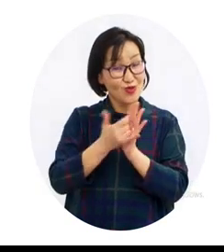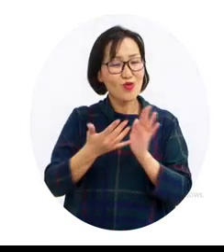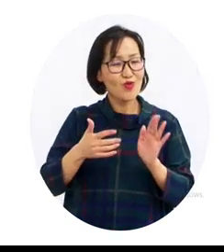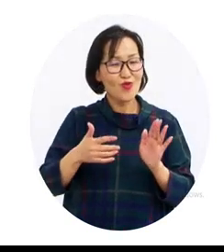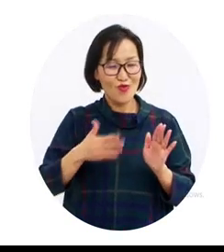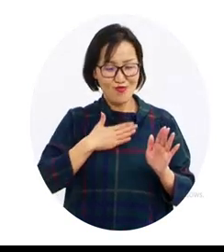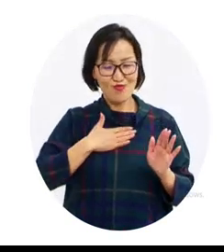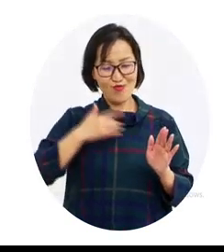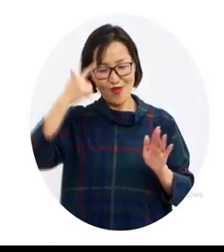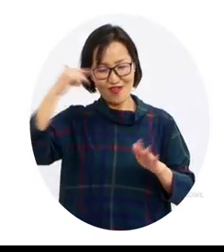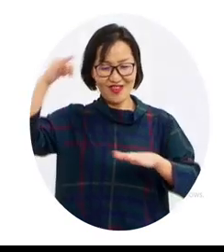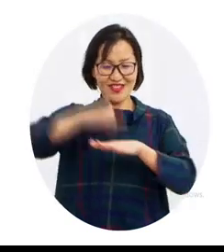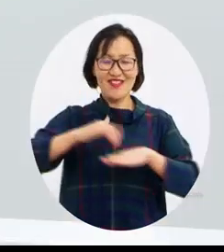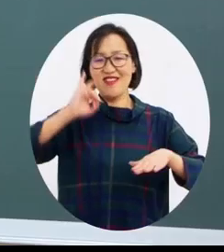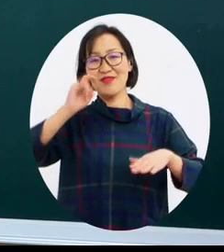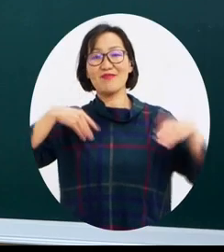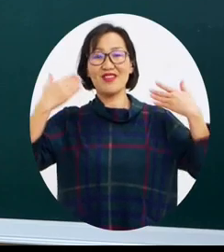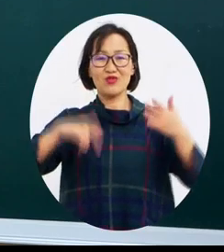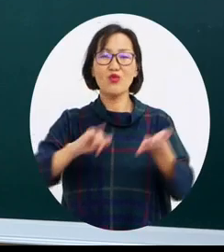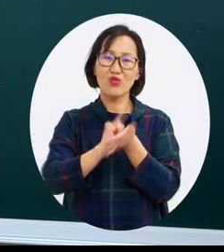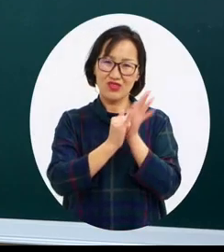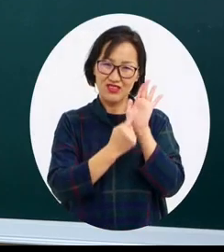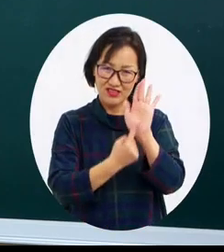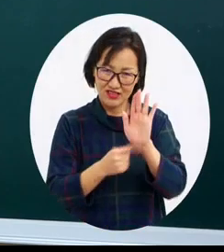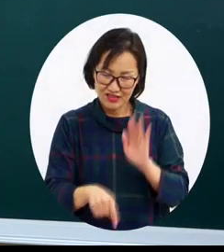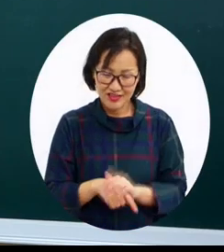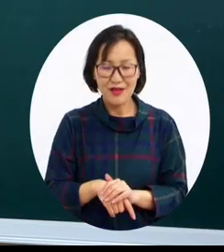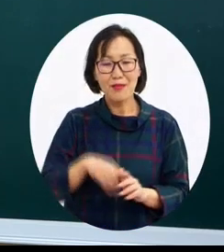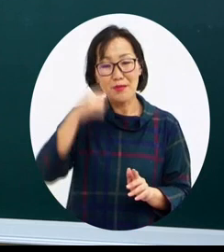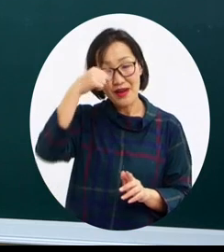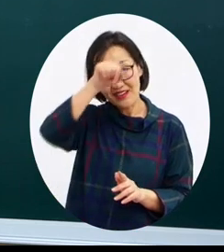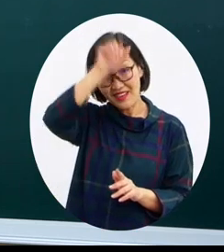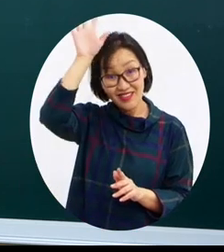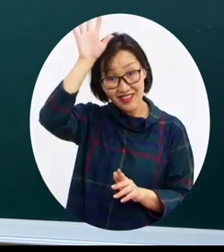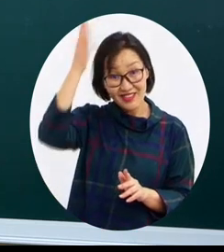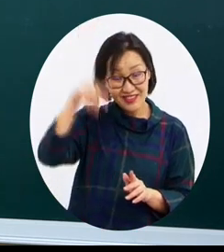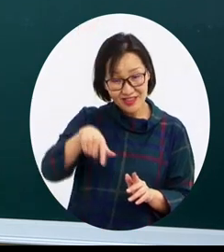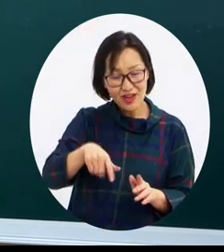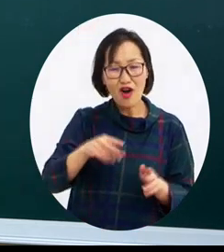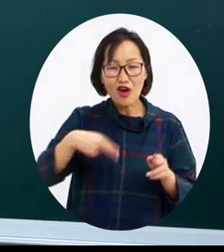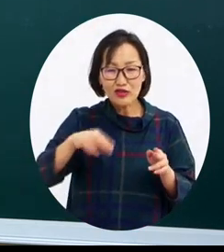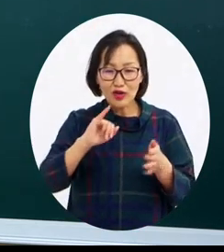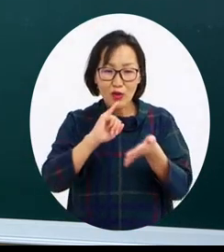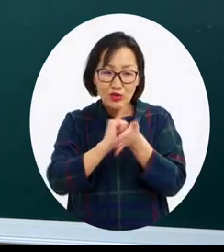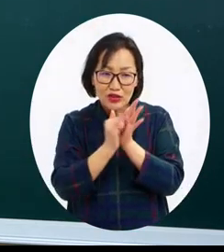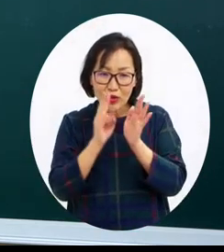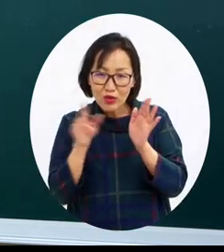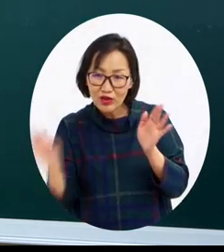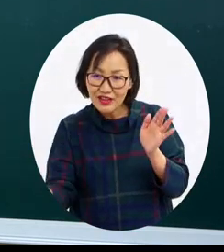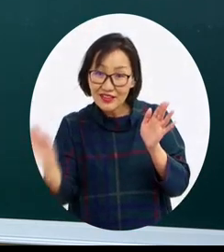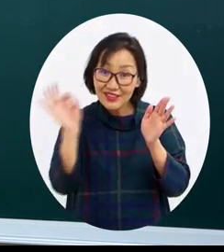тийм ээ. За тэгвэл үүгээрээ багшнаас магна тэнийх гэдэгтэй ойролцоо дотоо хилцүүдийг олж бичлээ